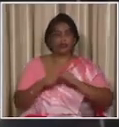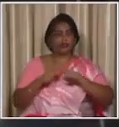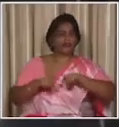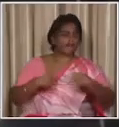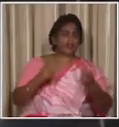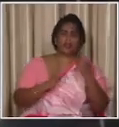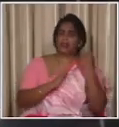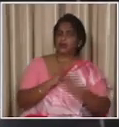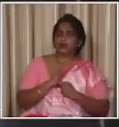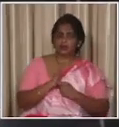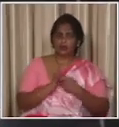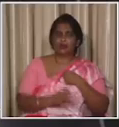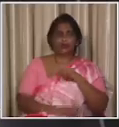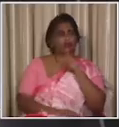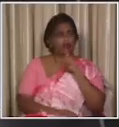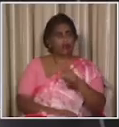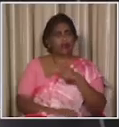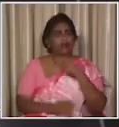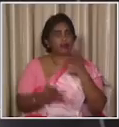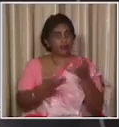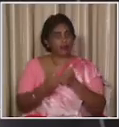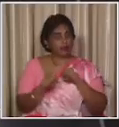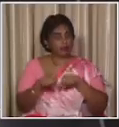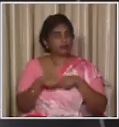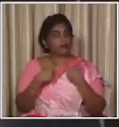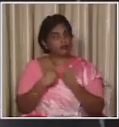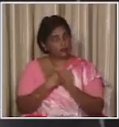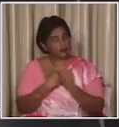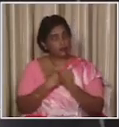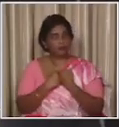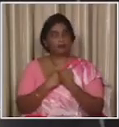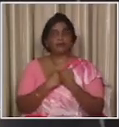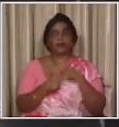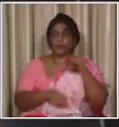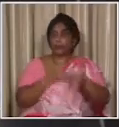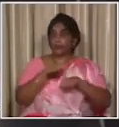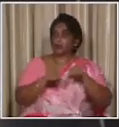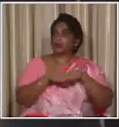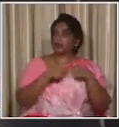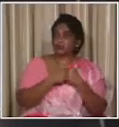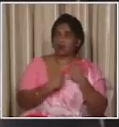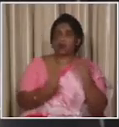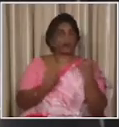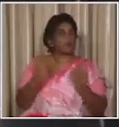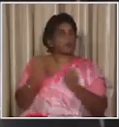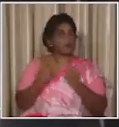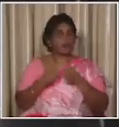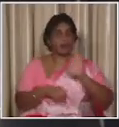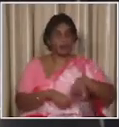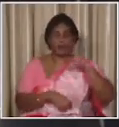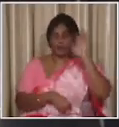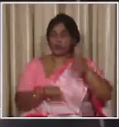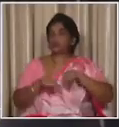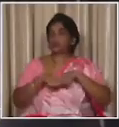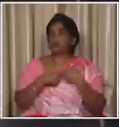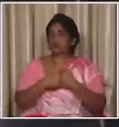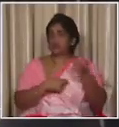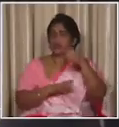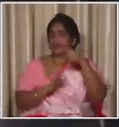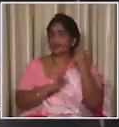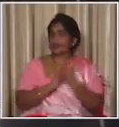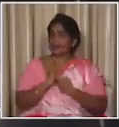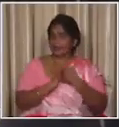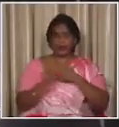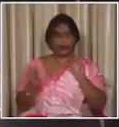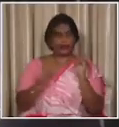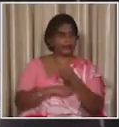වෙනම නීතියක් තියෙන්නේ. අපි අහනවා රග්බි සංගමයට, පාපති සම්මේලනේ, මෝටර රථ, දැල්පන්දු සංගම් වලට තියෙන